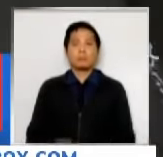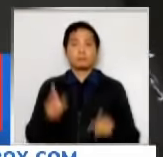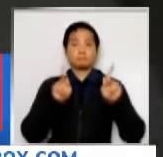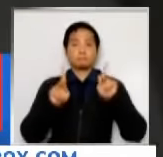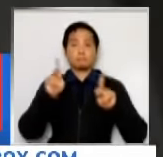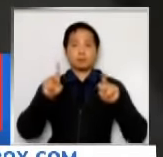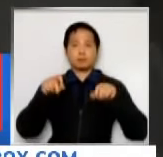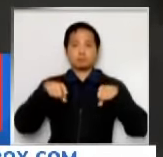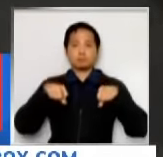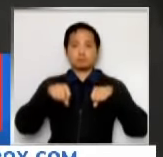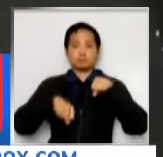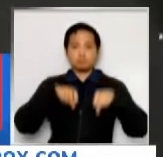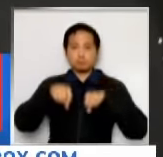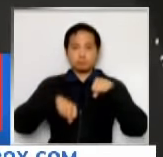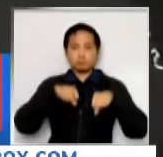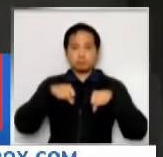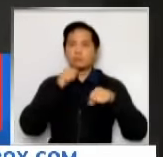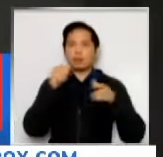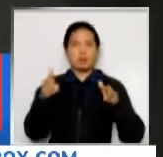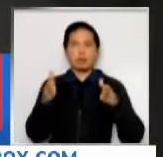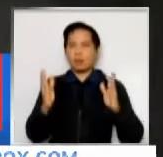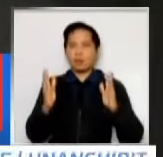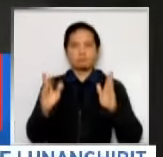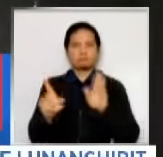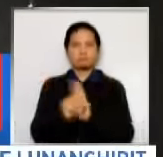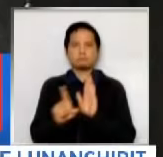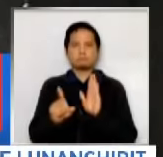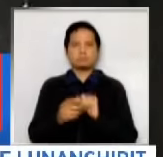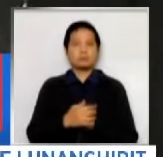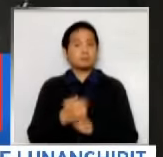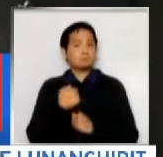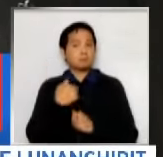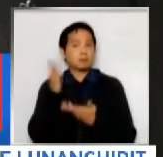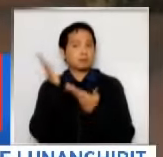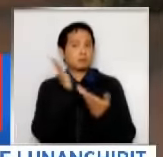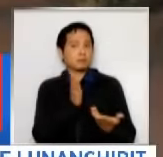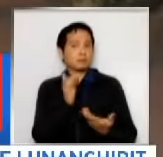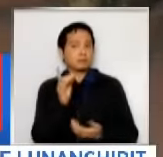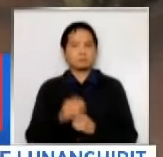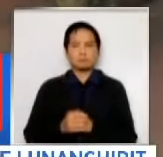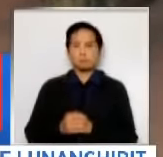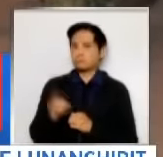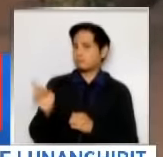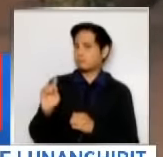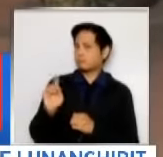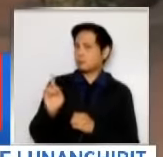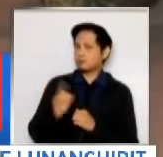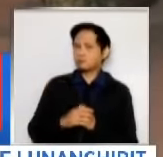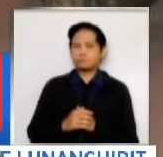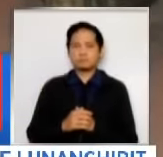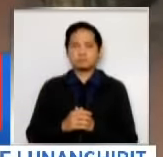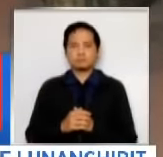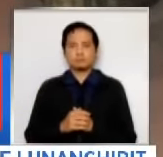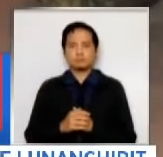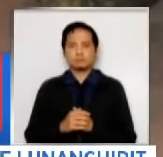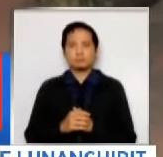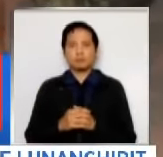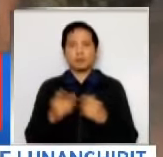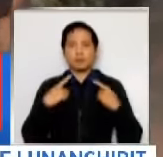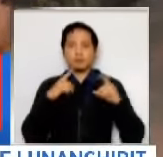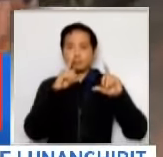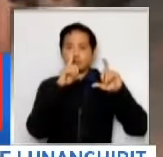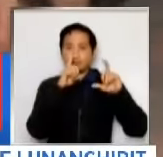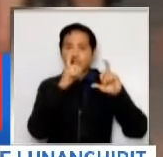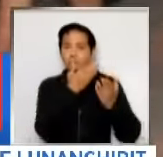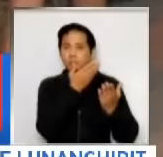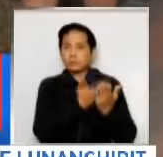pinalusot. Sa nang deliver lang po. Nang alin po? Migte po. Ang screenshot ng kanilang proof of delivery, noong isang